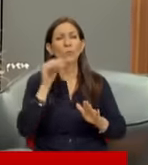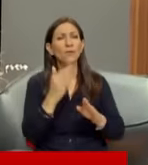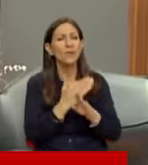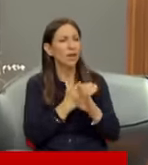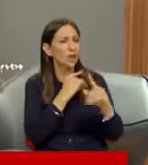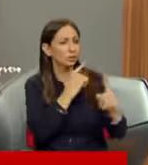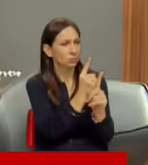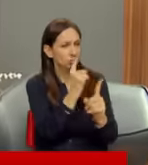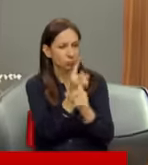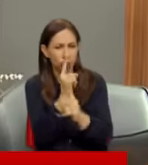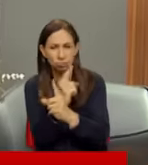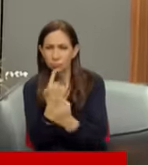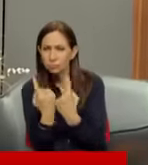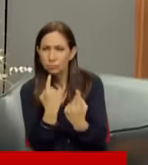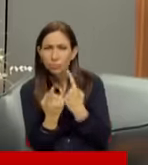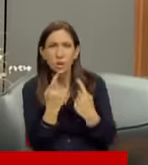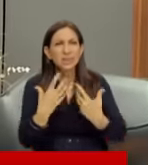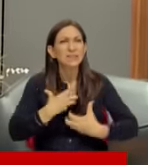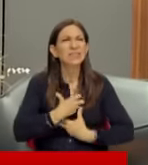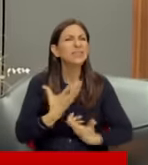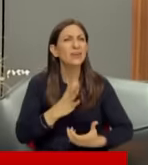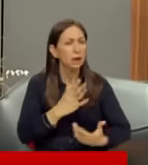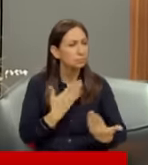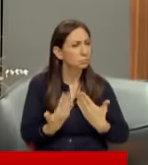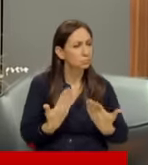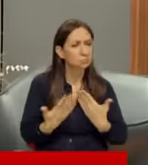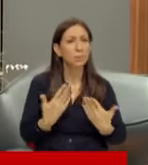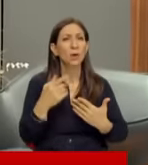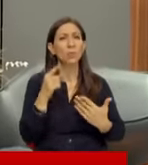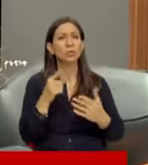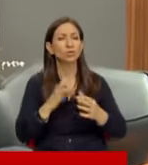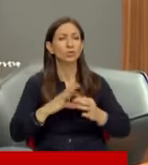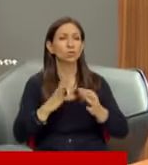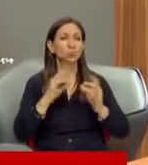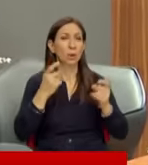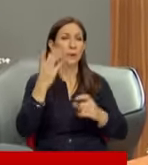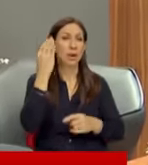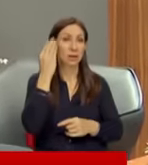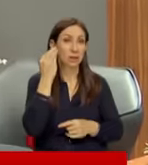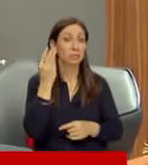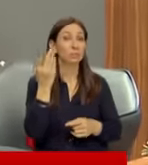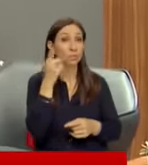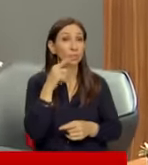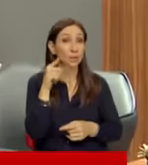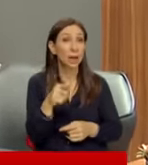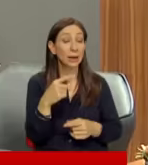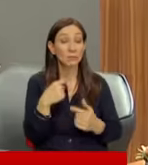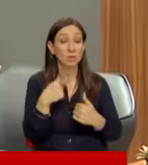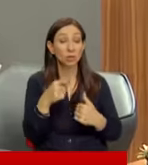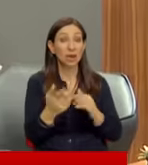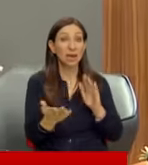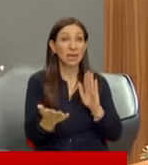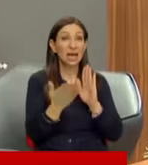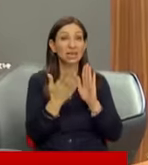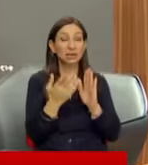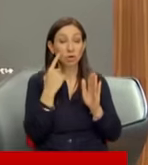vatandaşla konuşan, vatandaşın derdini düşünen ve buna çözüm bulan bir anlayış. Dolayısıyla bize bunun